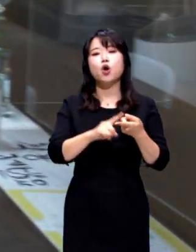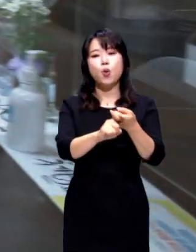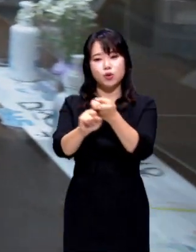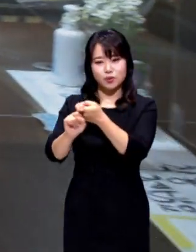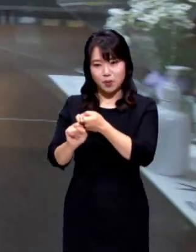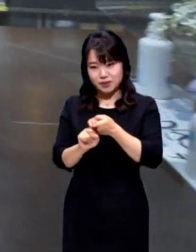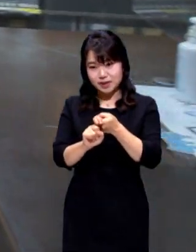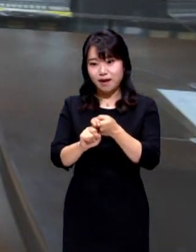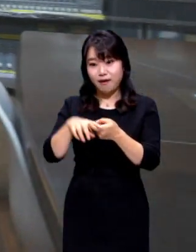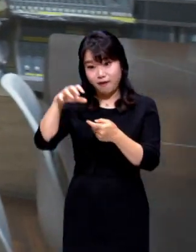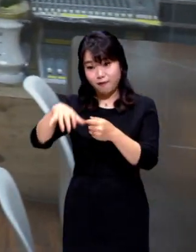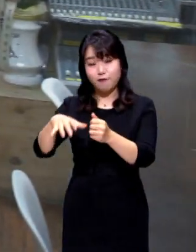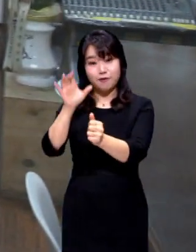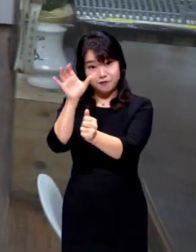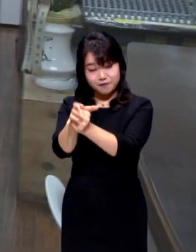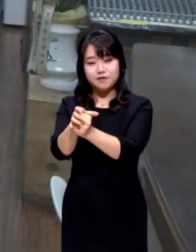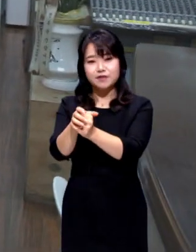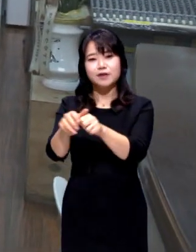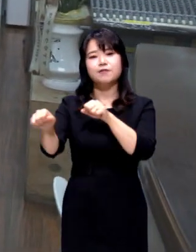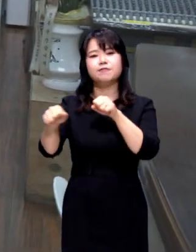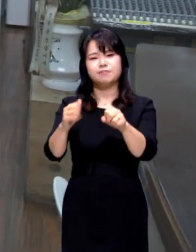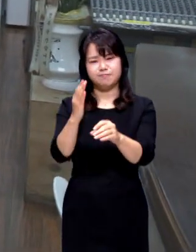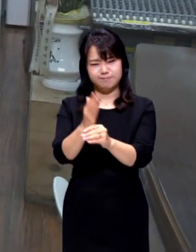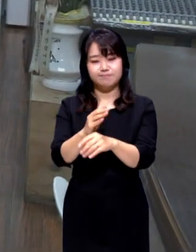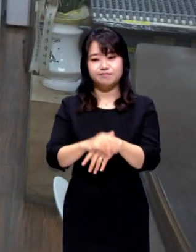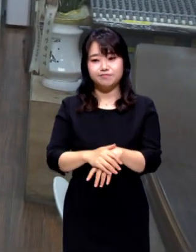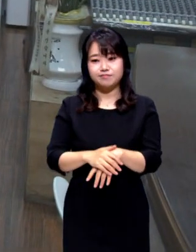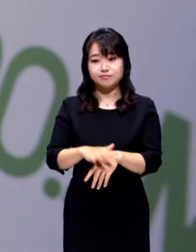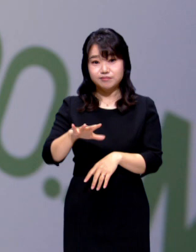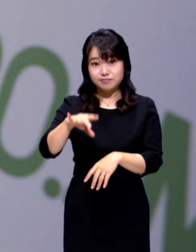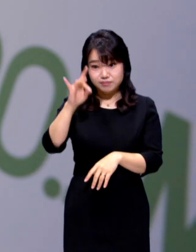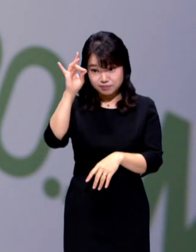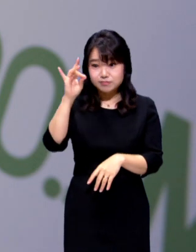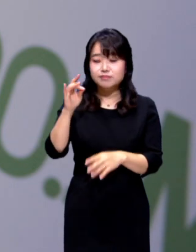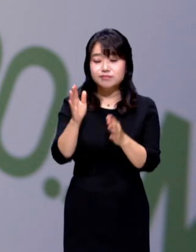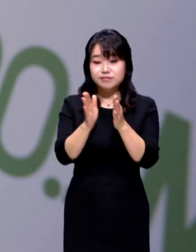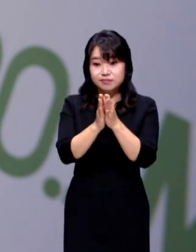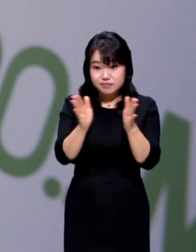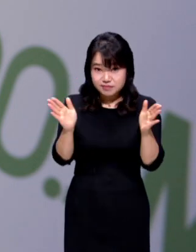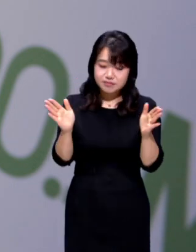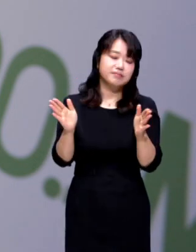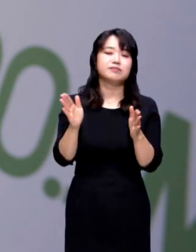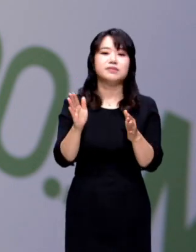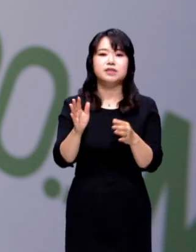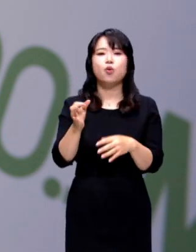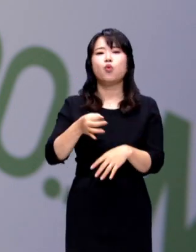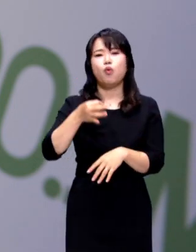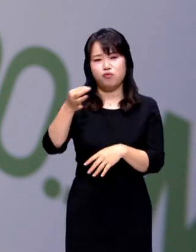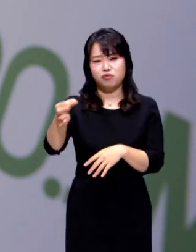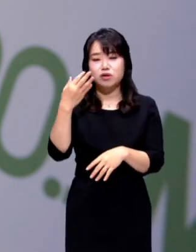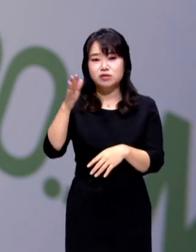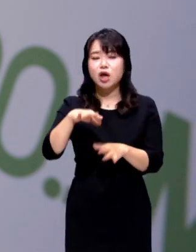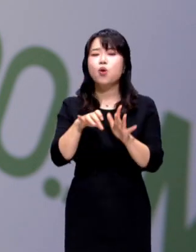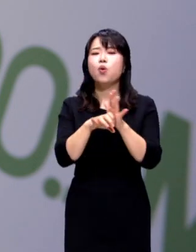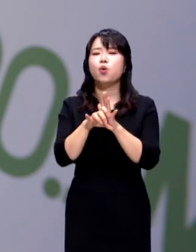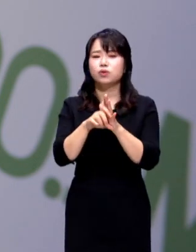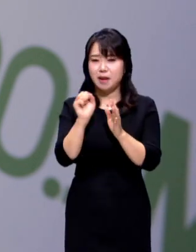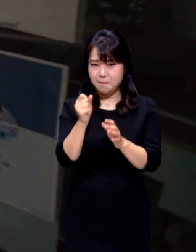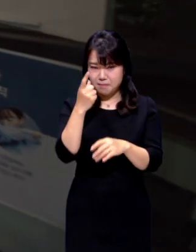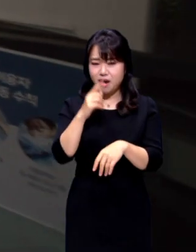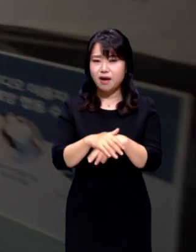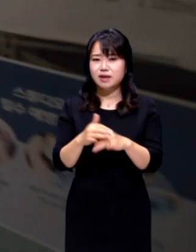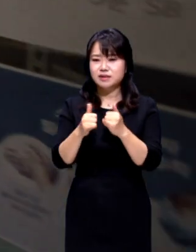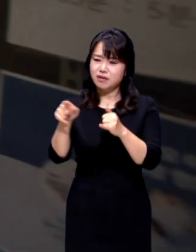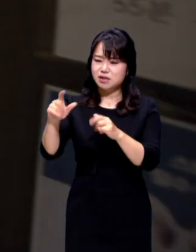라디오에서 위탁해 운영합니다. 시작은 유료 상담인데 코로나19 장기화에 따라 이용자